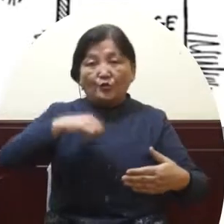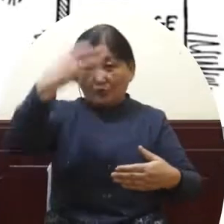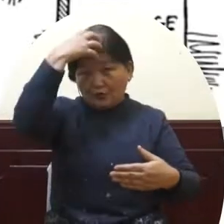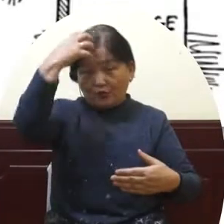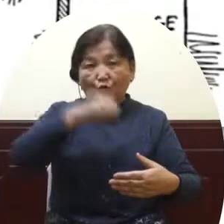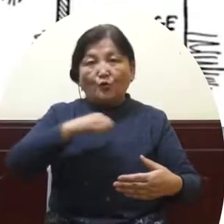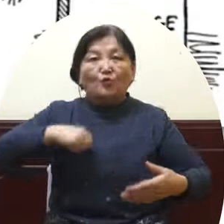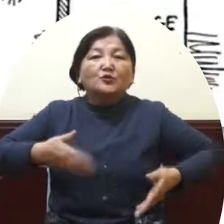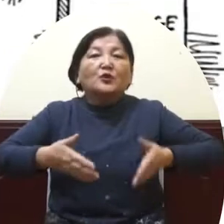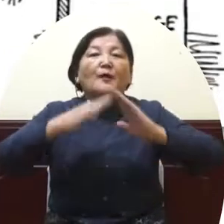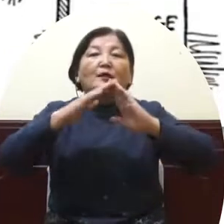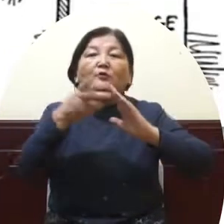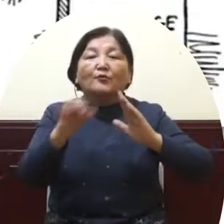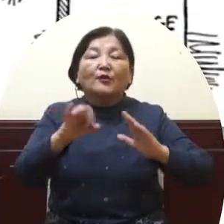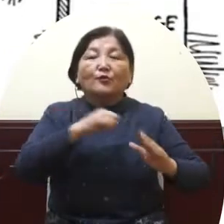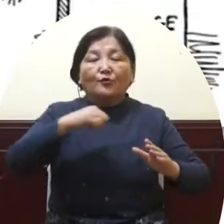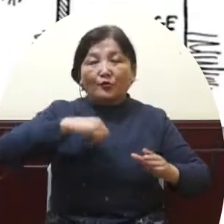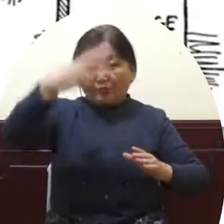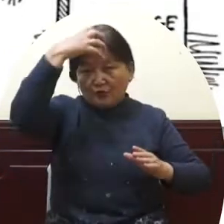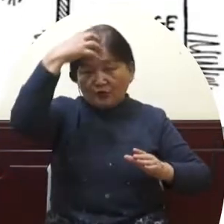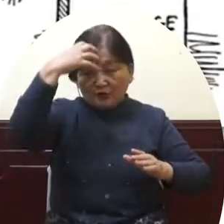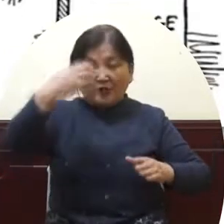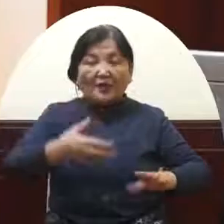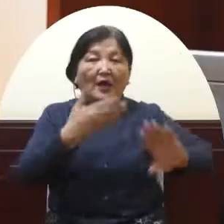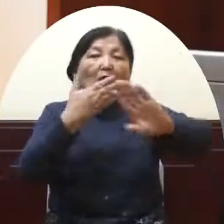бол хамгаалах гэж бий болох гэж оролдож ирсэн.